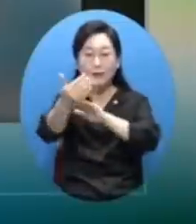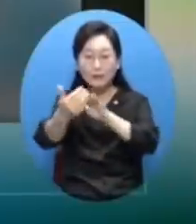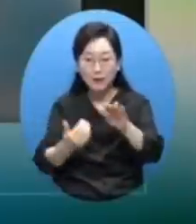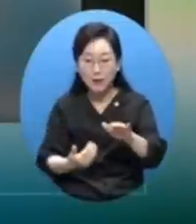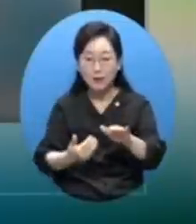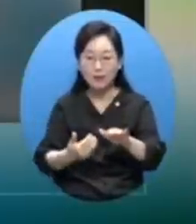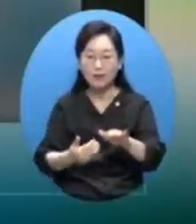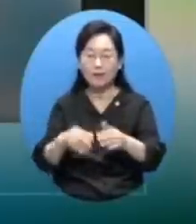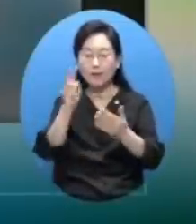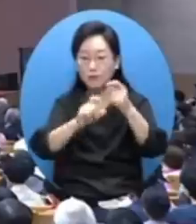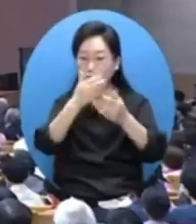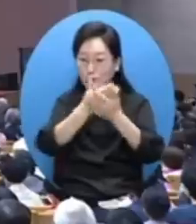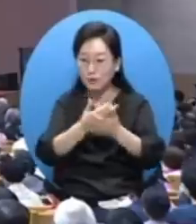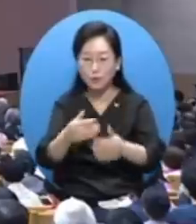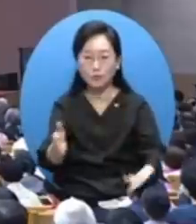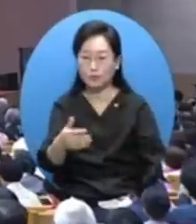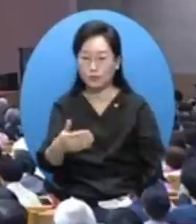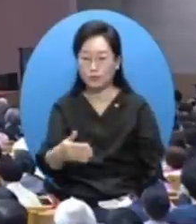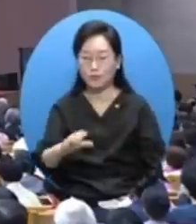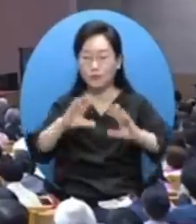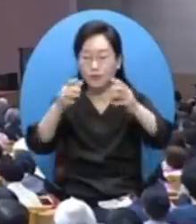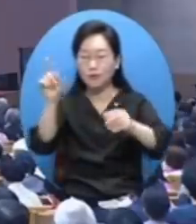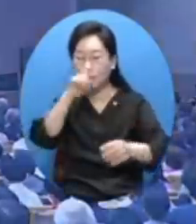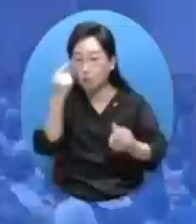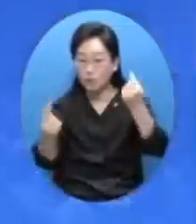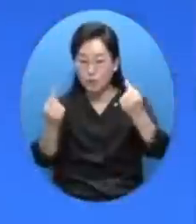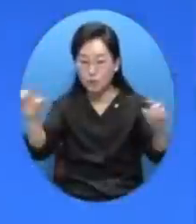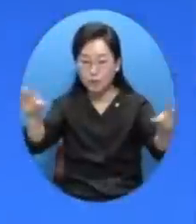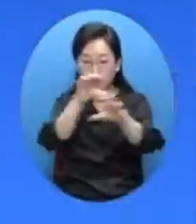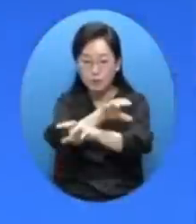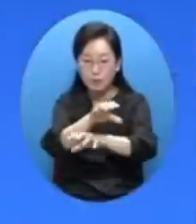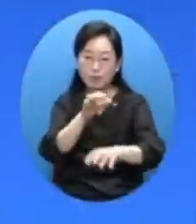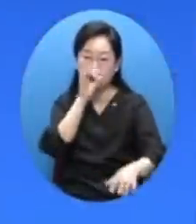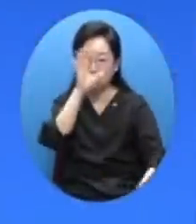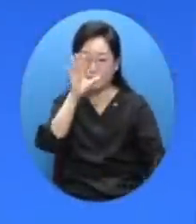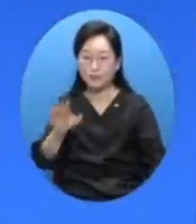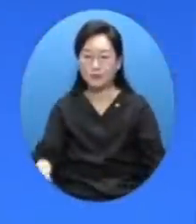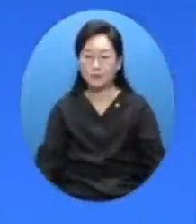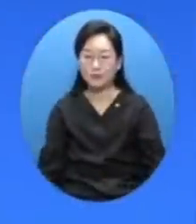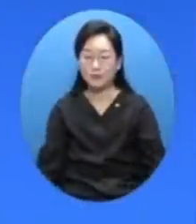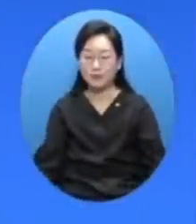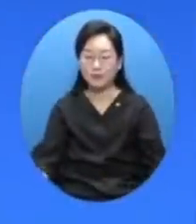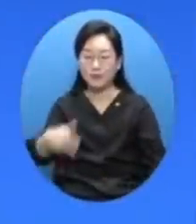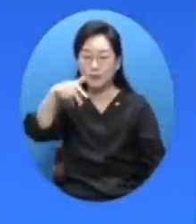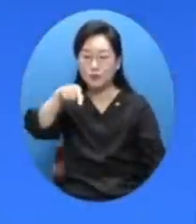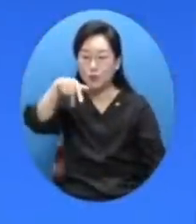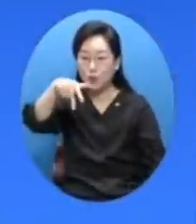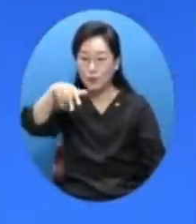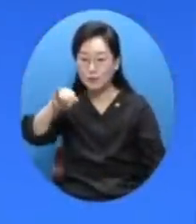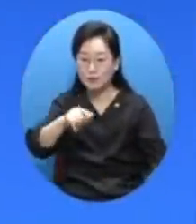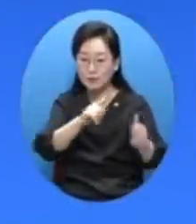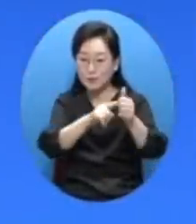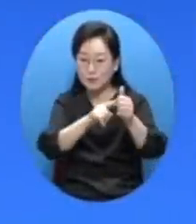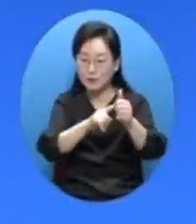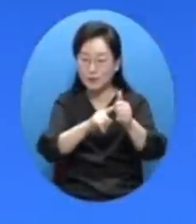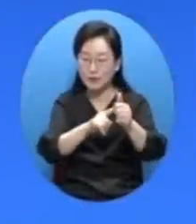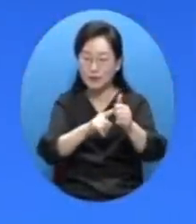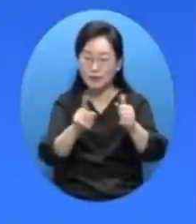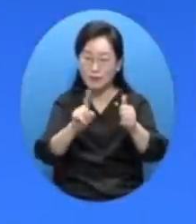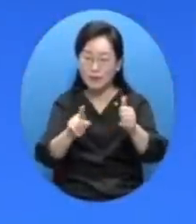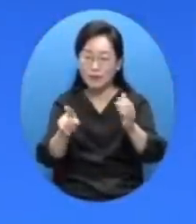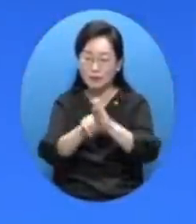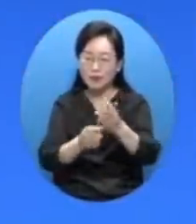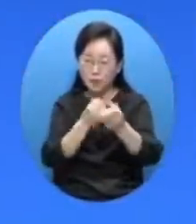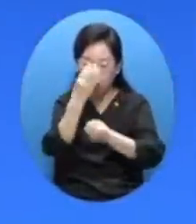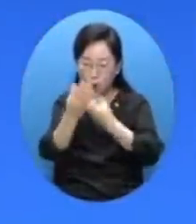말씀드렸던 기억이납니다 이상 그 무엇과도 주님과 바꿀 수 없는 것입니다 조지 베브리어 선생님은 이것이 자기의 신앙고백으로 어디를